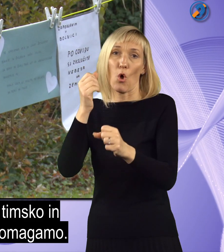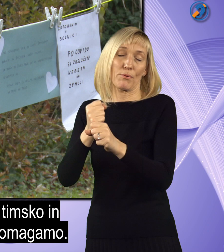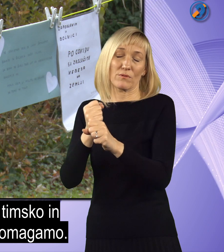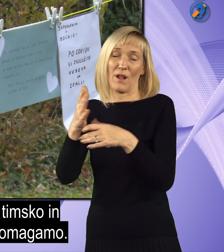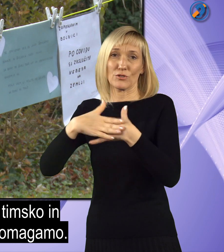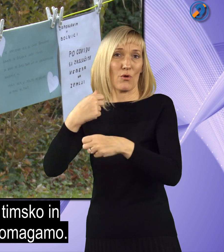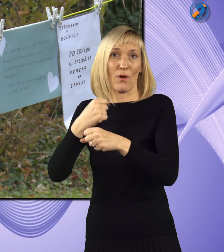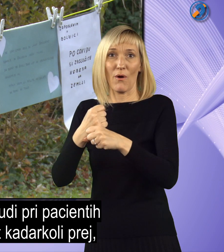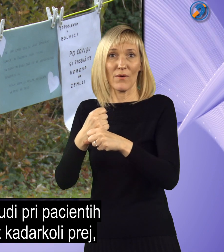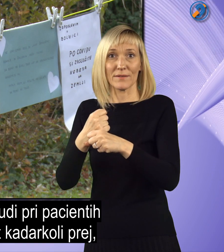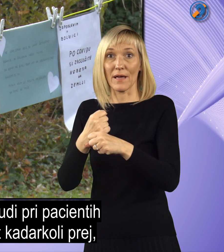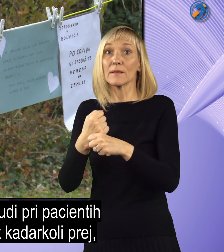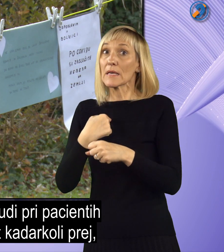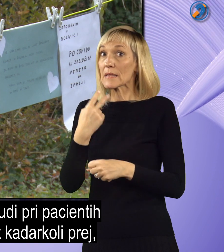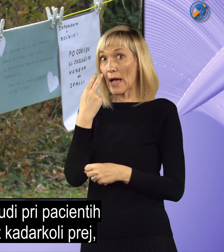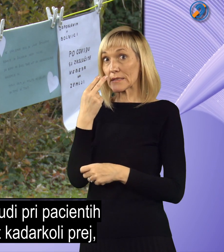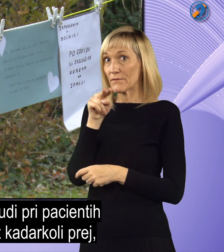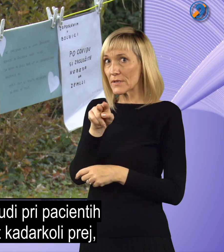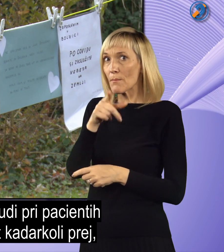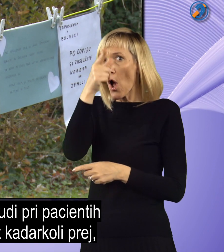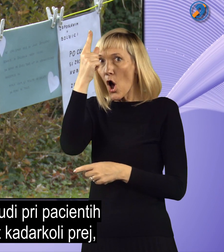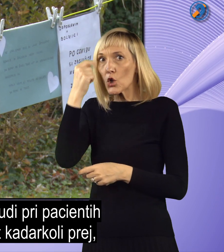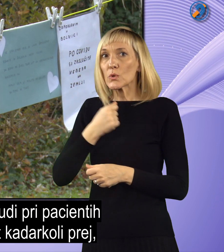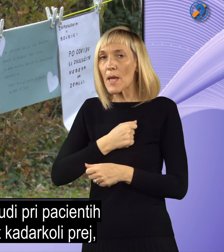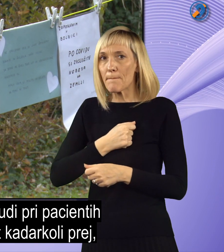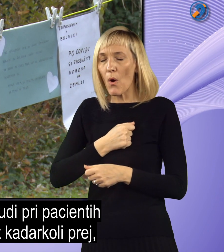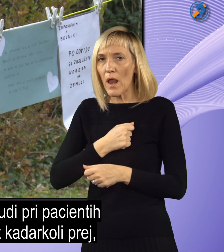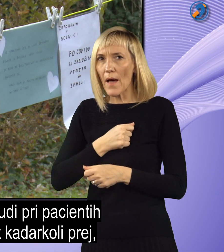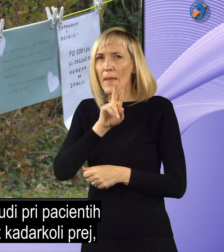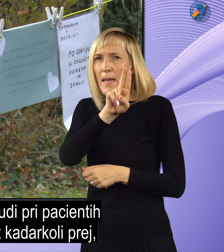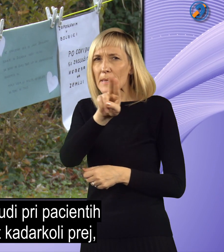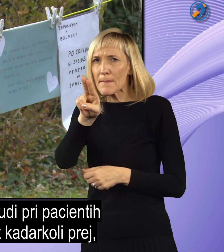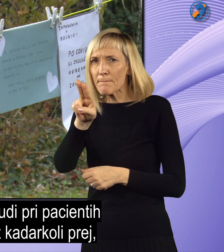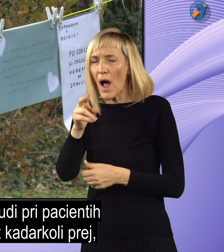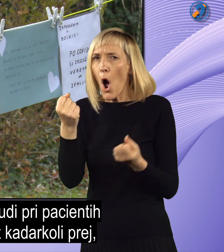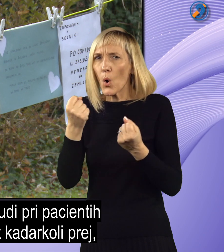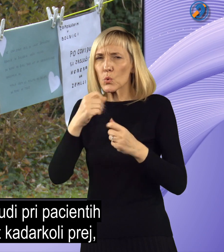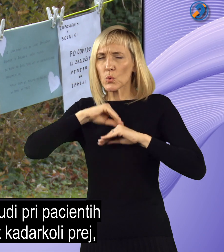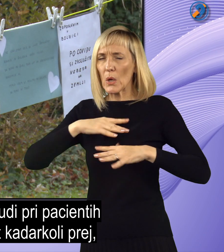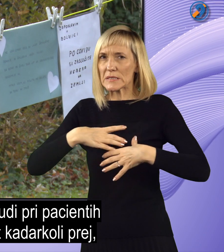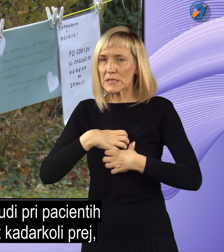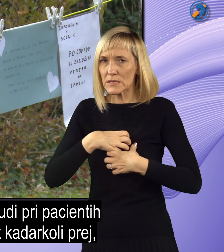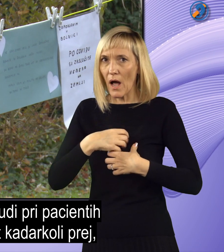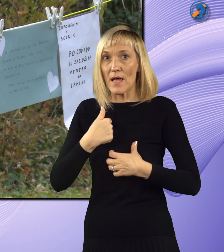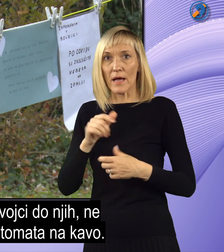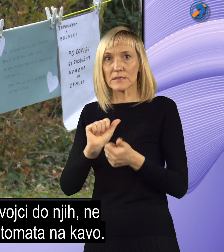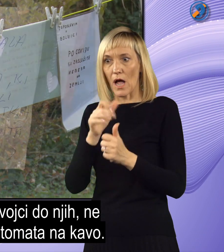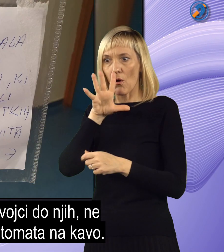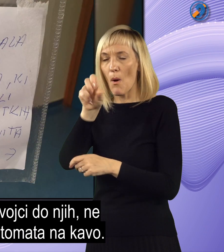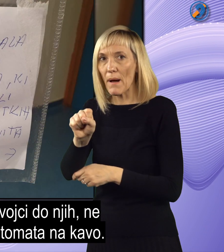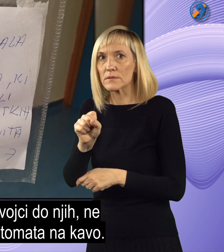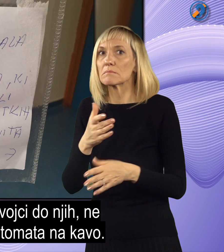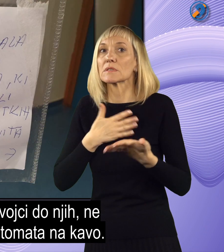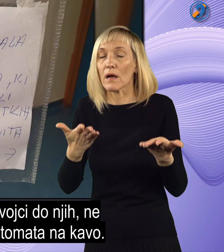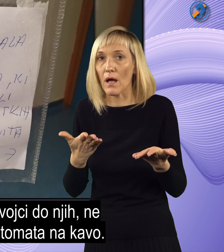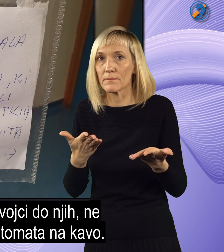drug drugemu in tudi vidim mogoče v pacientih večje stiske, kot sem kadarkoli prej, ker seveda